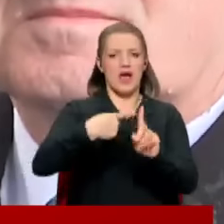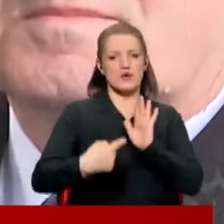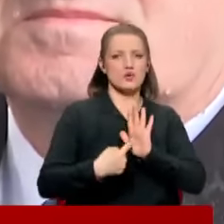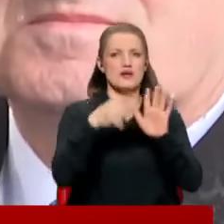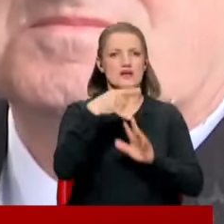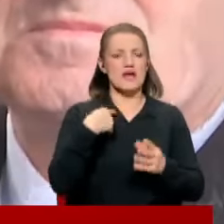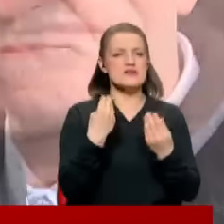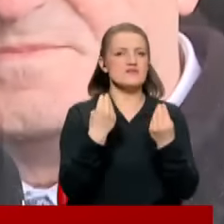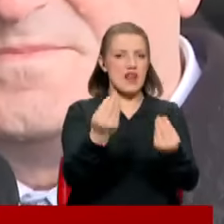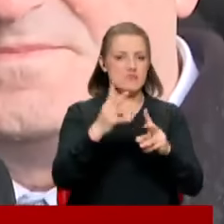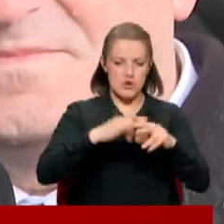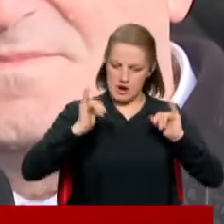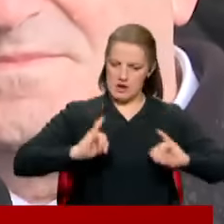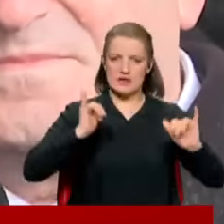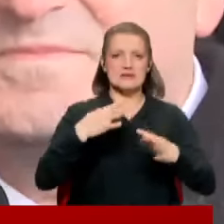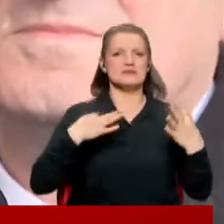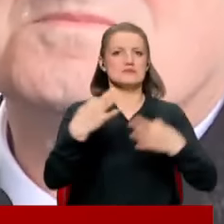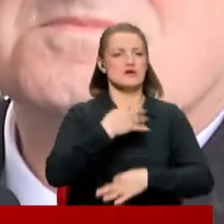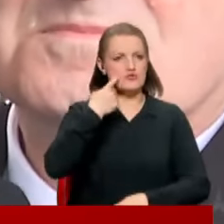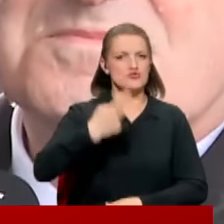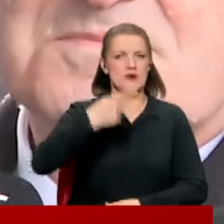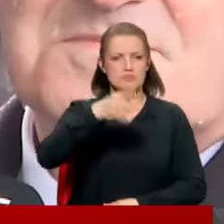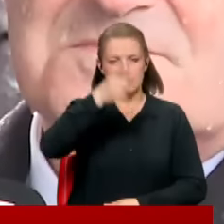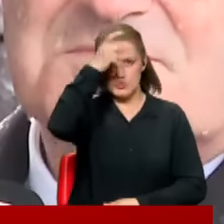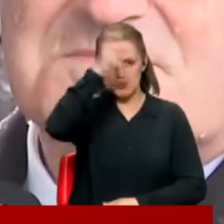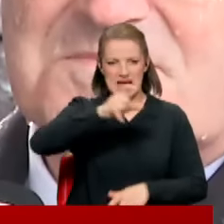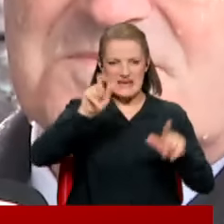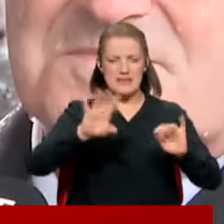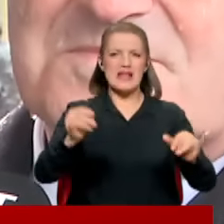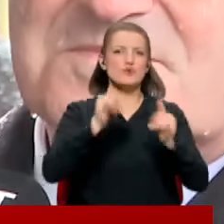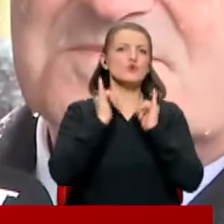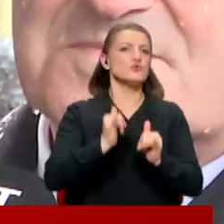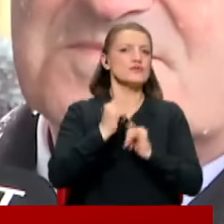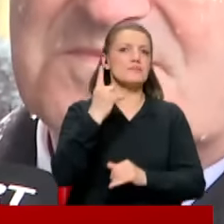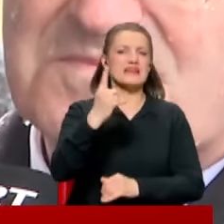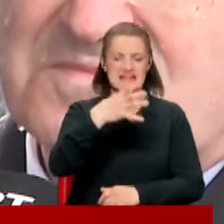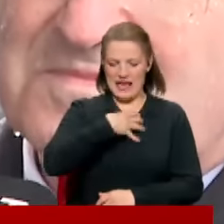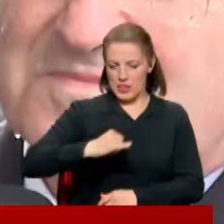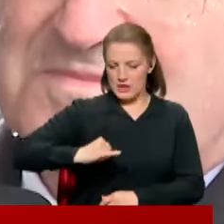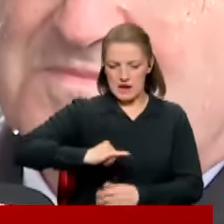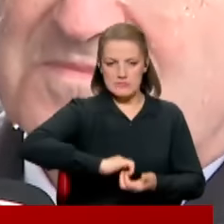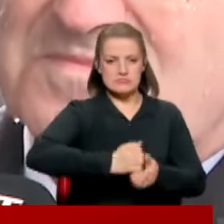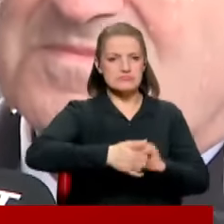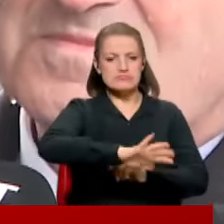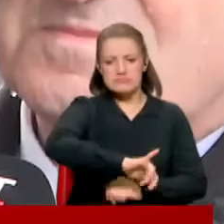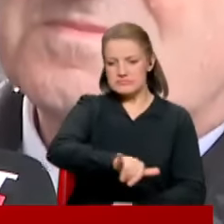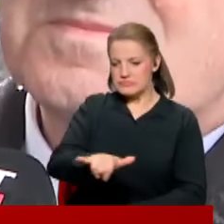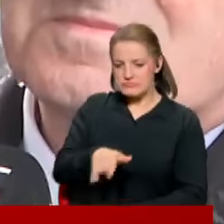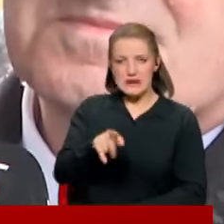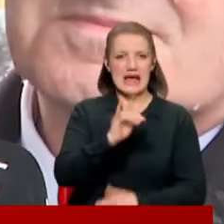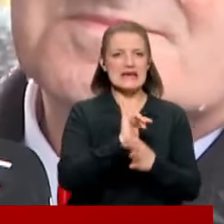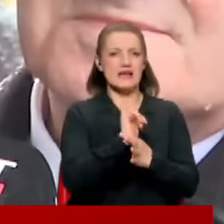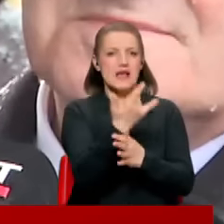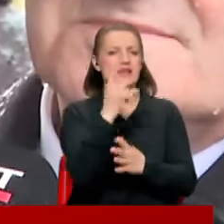şu polisleri rahatlatalım. Sayın Cumhurbaşkanı'nın bu ülkeye yaptığı en büyük kötülüklerden biri kendi yakın çevresindeki